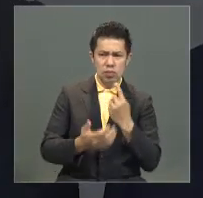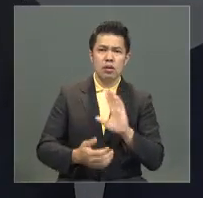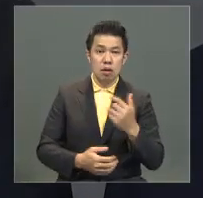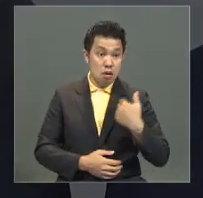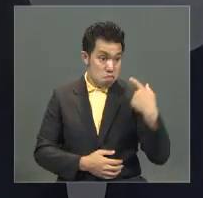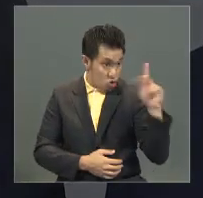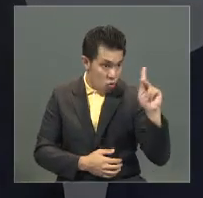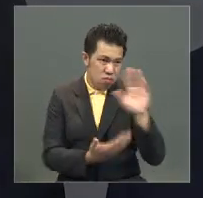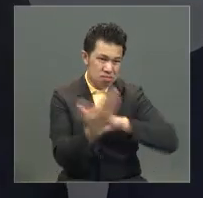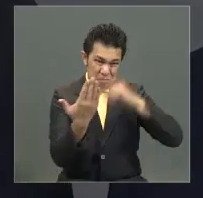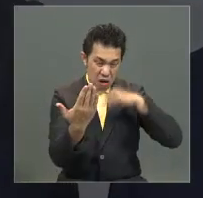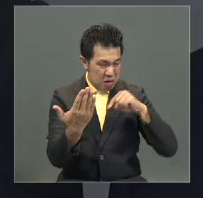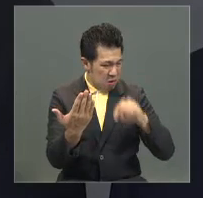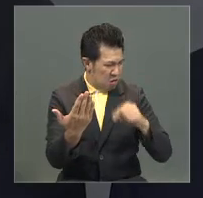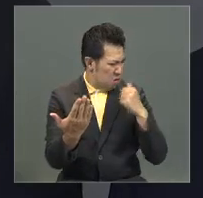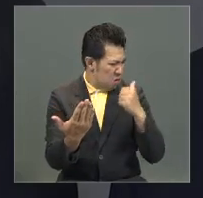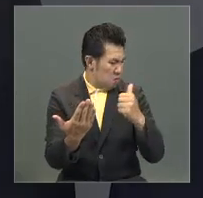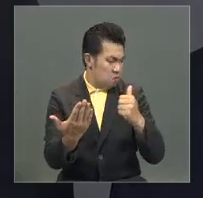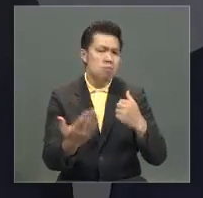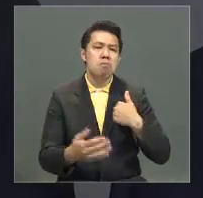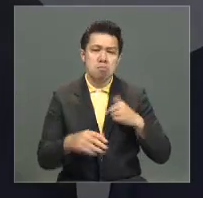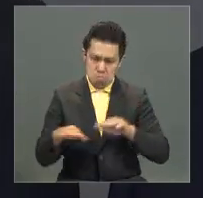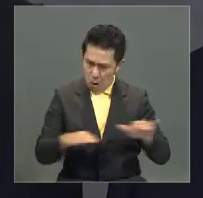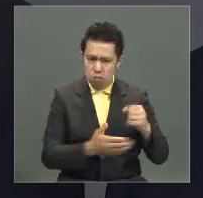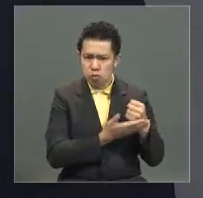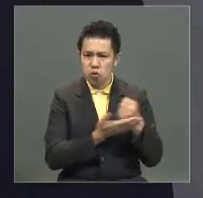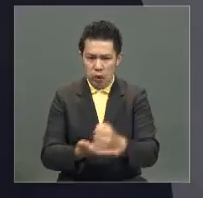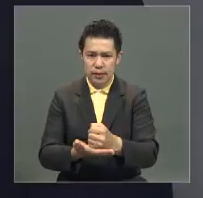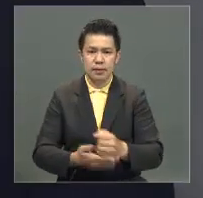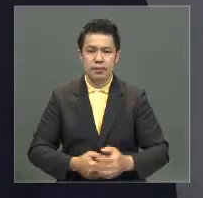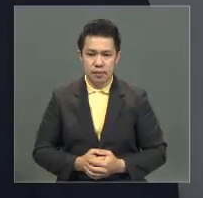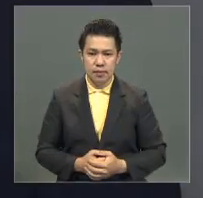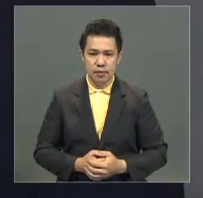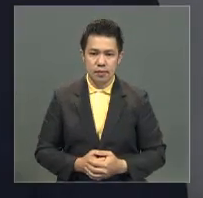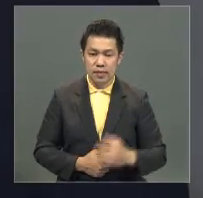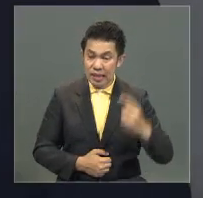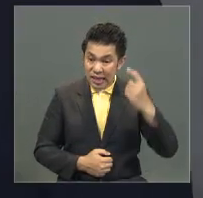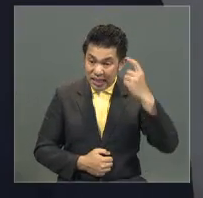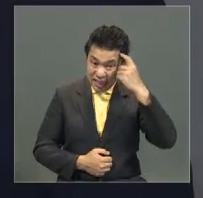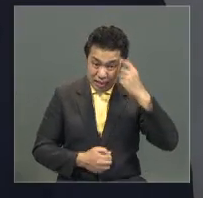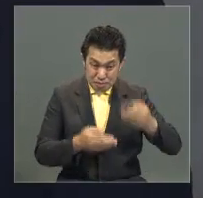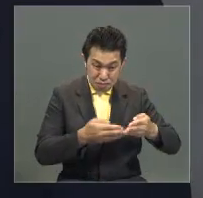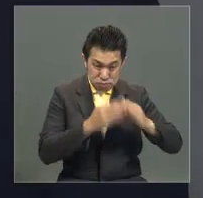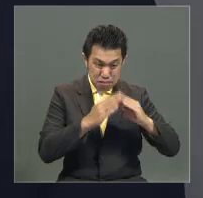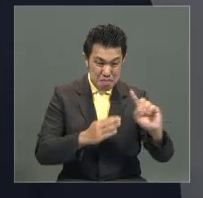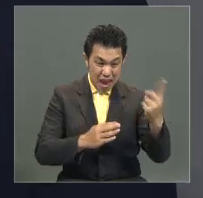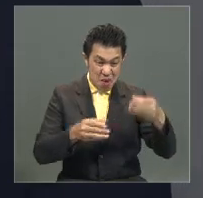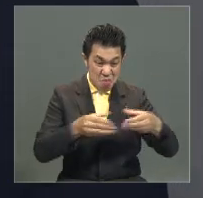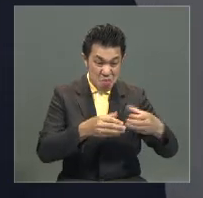เป็นประโยชน์ต่อประเทศชาติบ้านเมืองเราก็พร้อมที่จะทำครับ เรื่องความคิดตั้งพรรคการเมือง